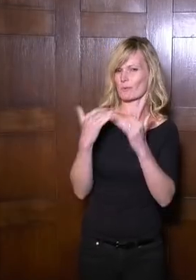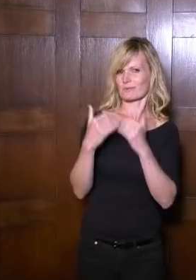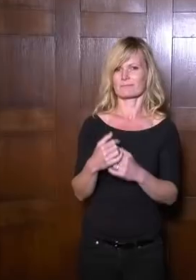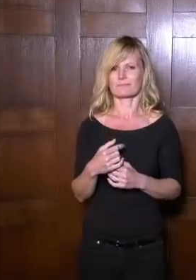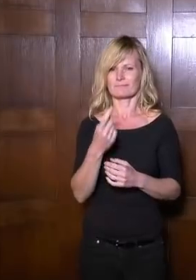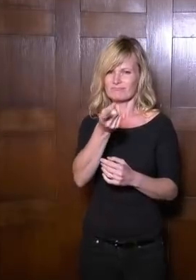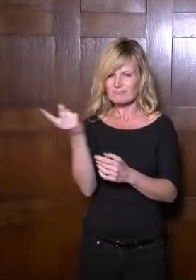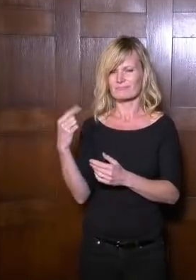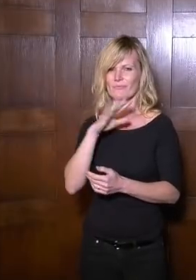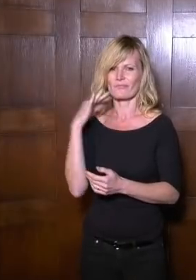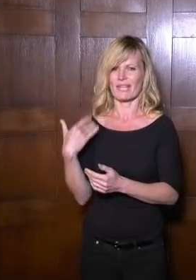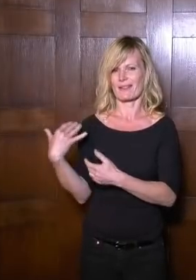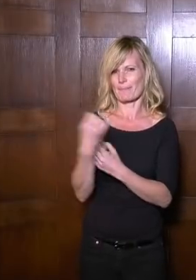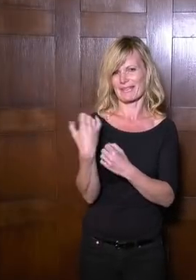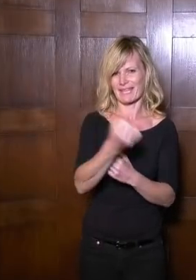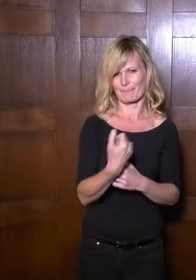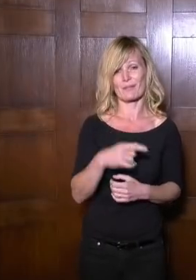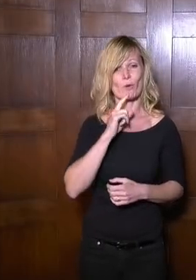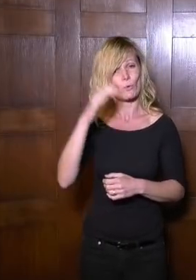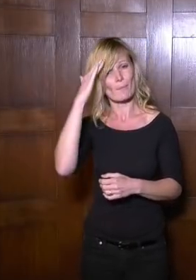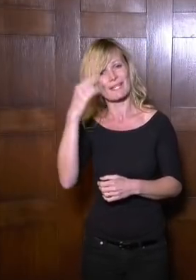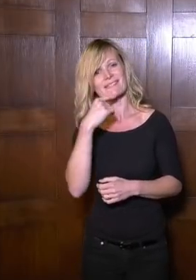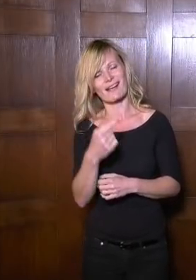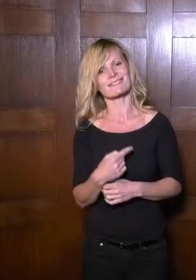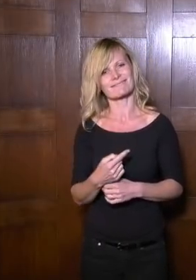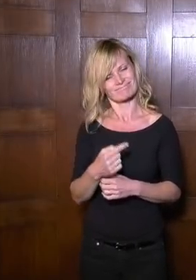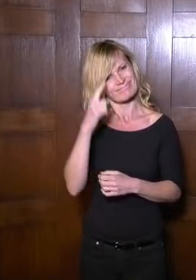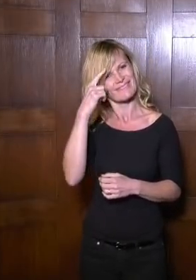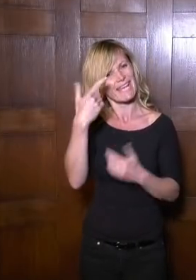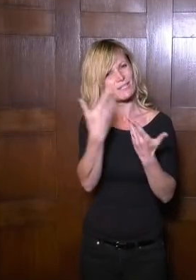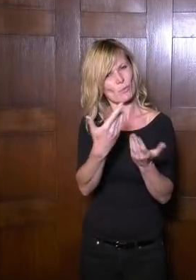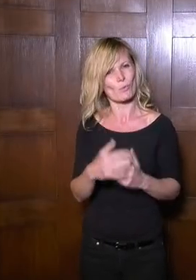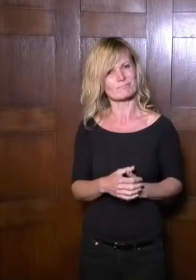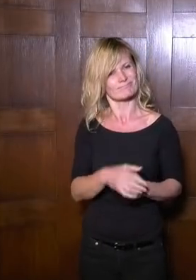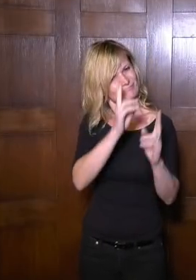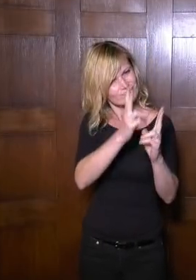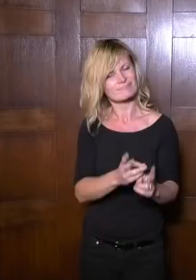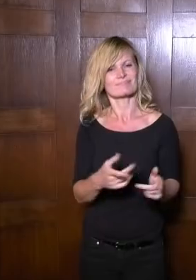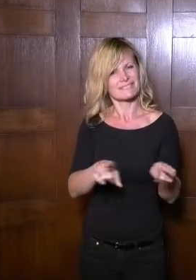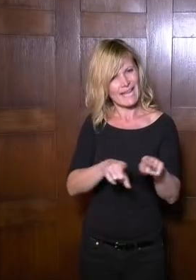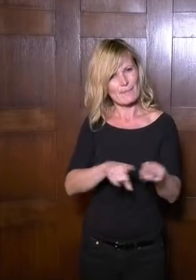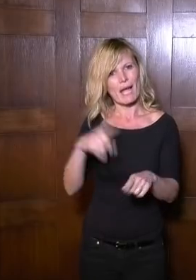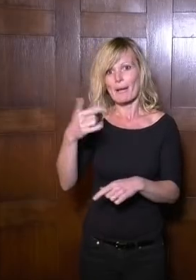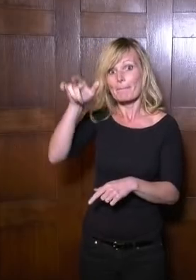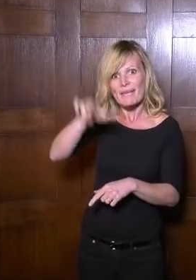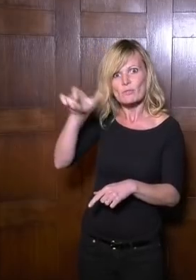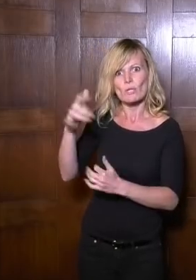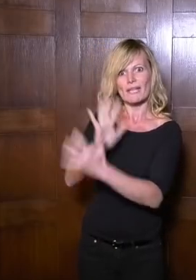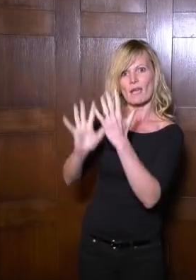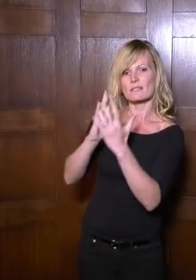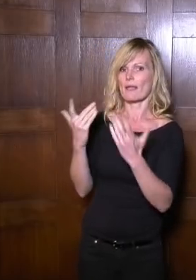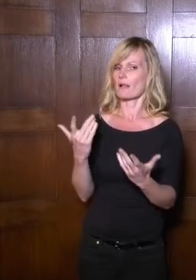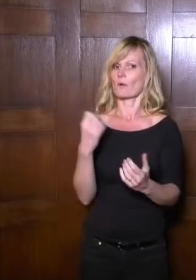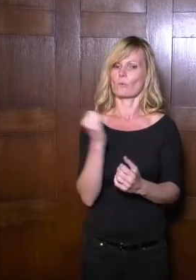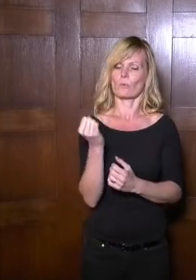mitnehmen. Köpping hat gesagt, wir denken genau in diese Richtung, aber wenn man es so persönlich erlebt hat, dann ist es natürlich etwas, was einen